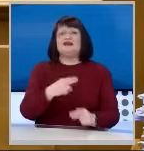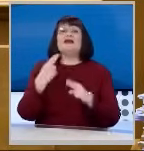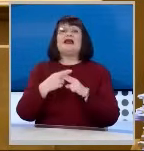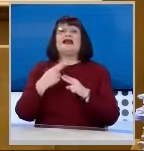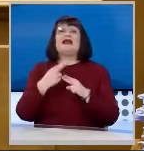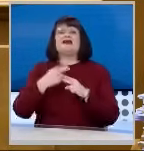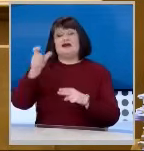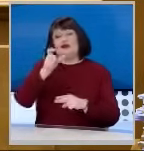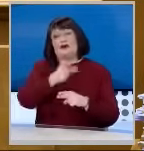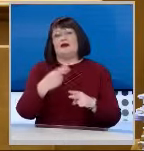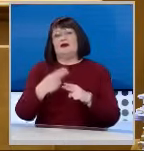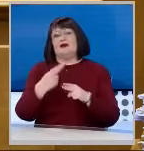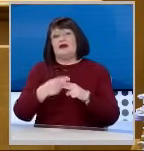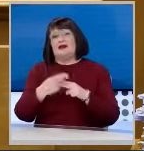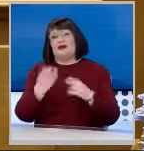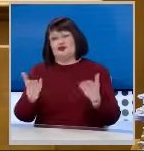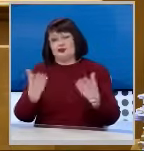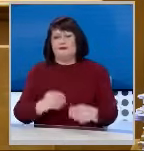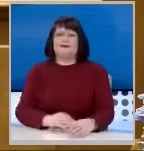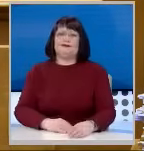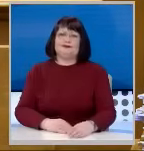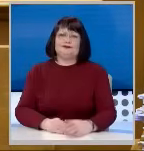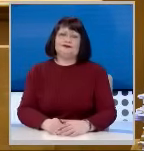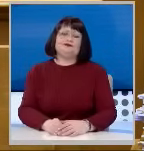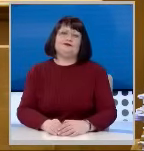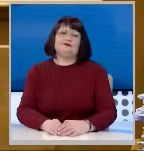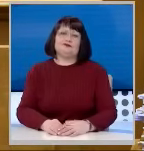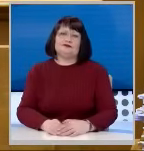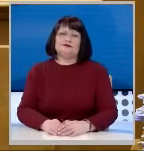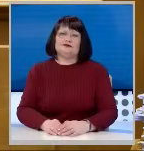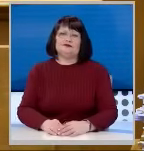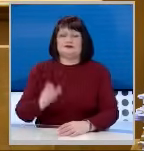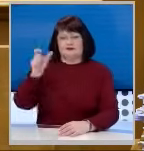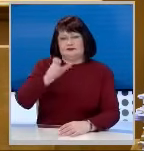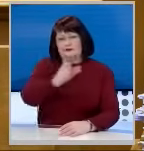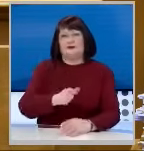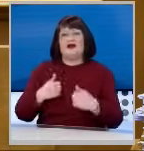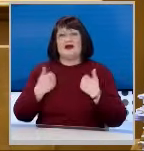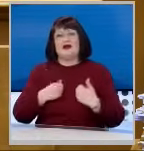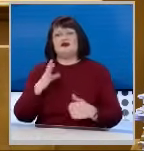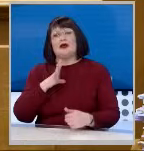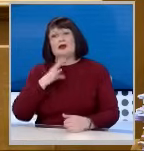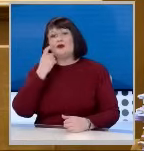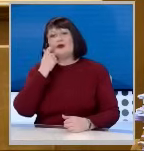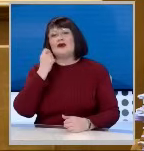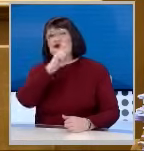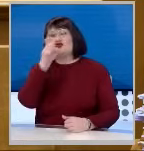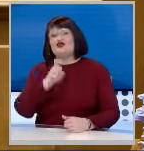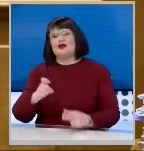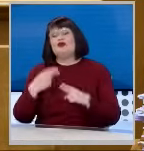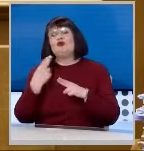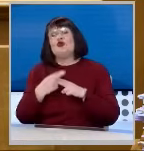του καθενός και της καθεμιάς και δεν υπάρχει άνθρωπος και δεν υπάρχει νέο παιδί που η ζωή του δεν